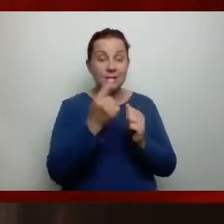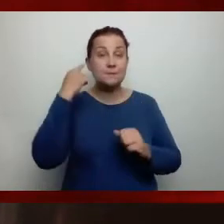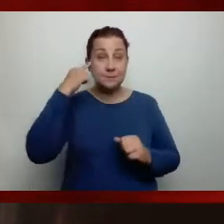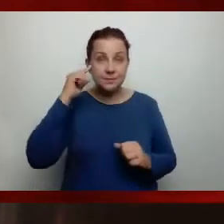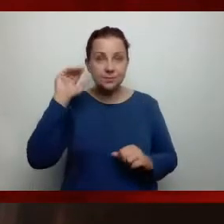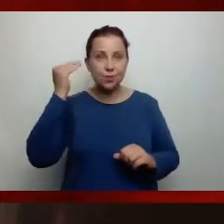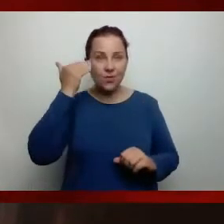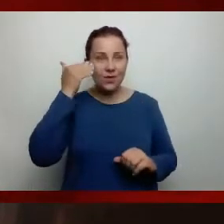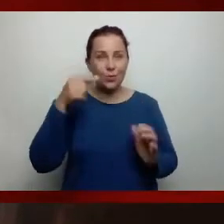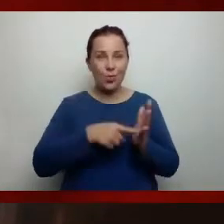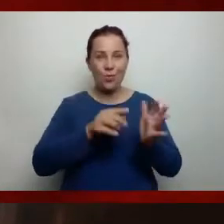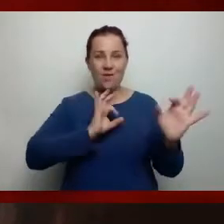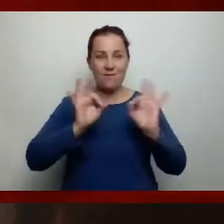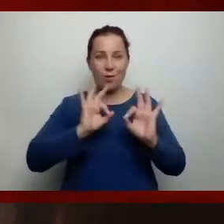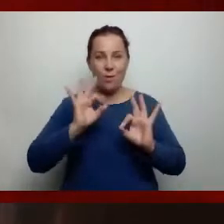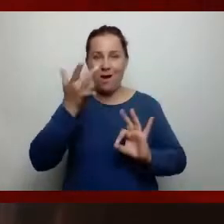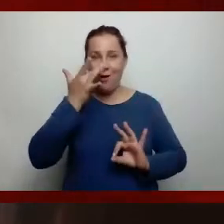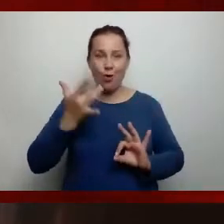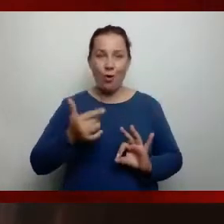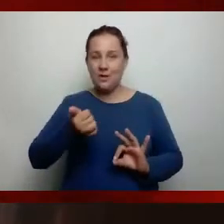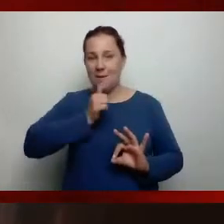17 września, prawda? Więc